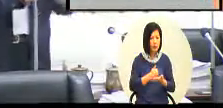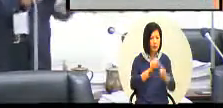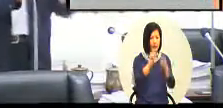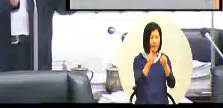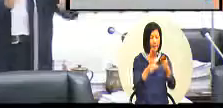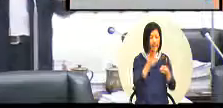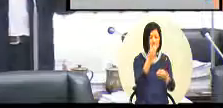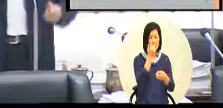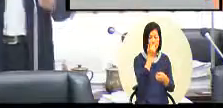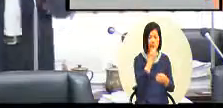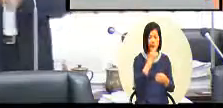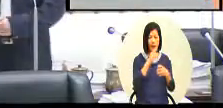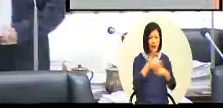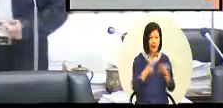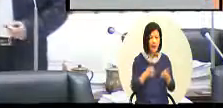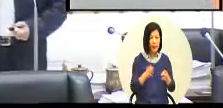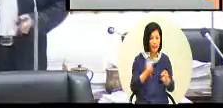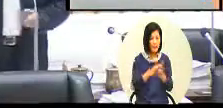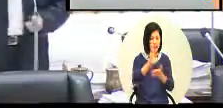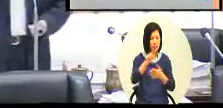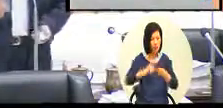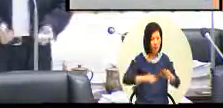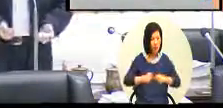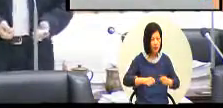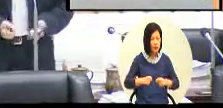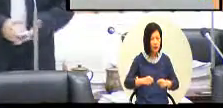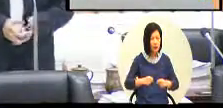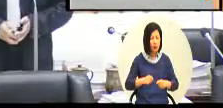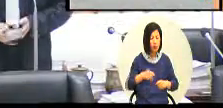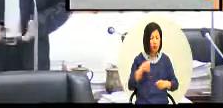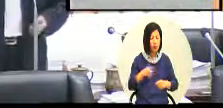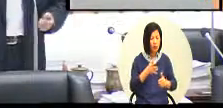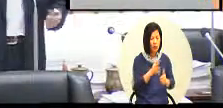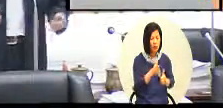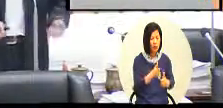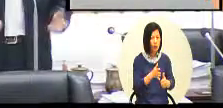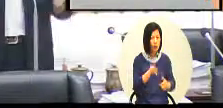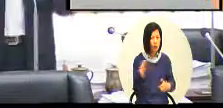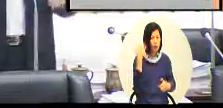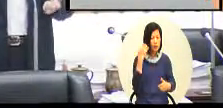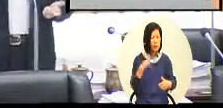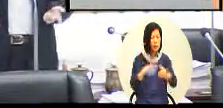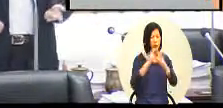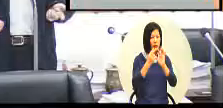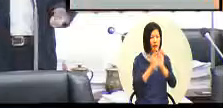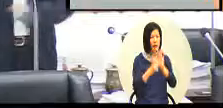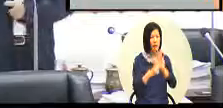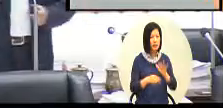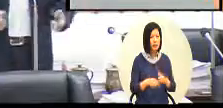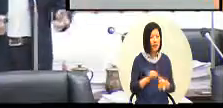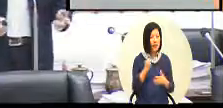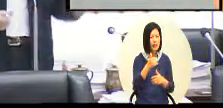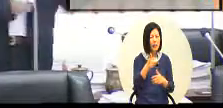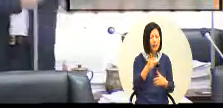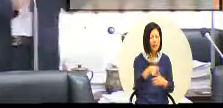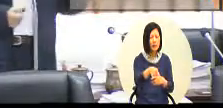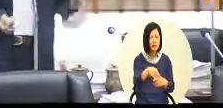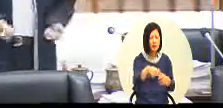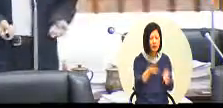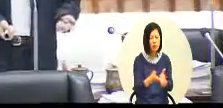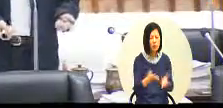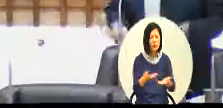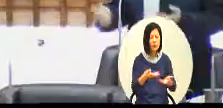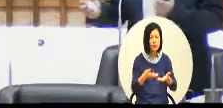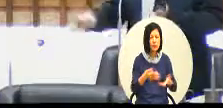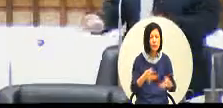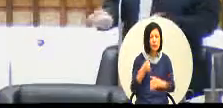对于未来明德班的规划跟活化，我对你的请教，你当时答复本席就说，哎，议员啊， 这部分来讲，这是军